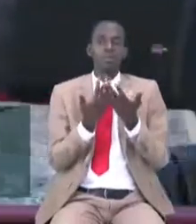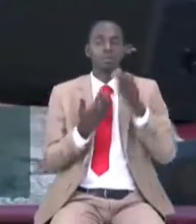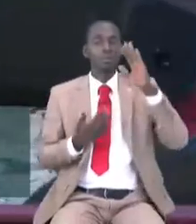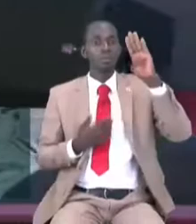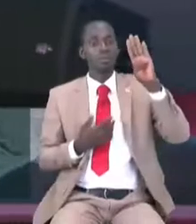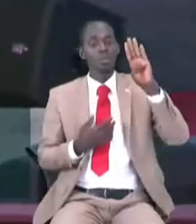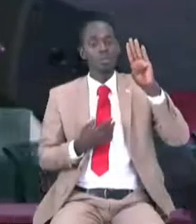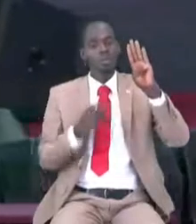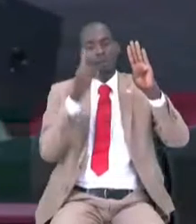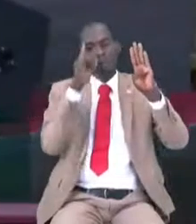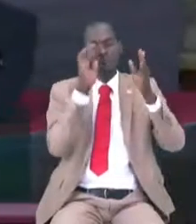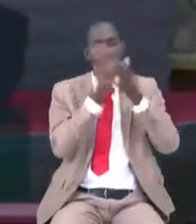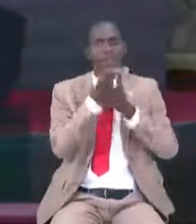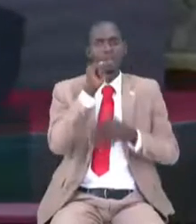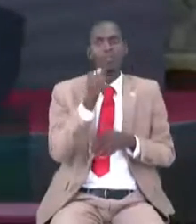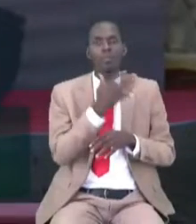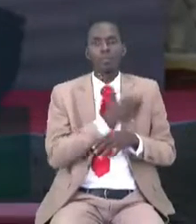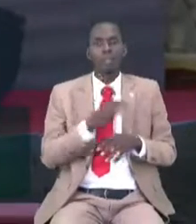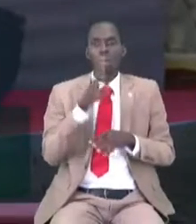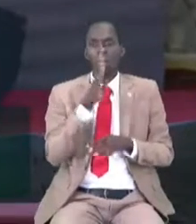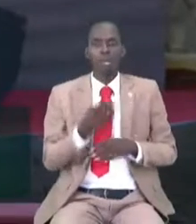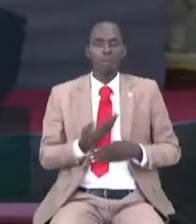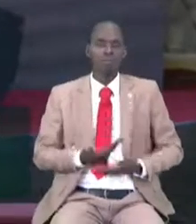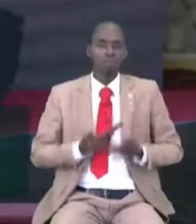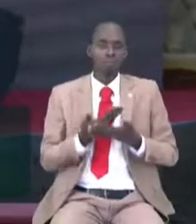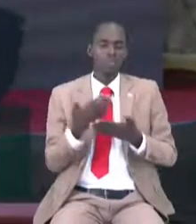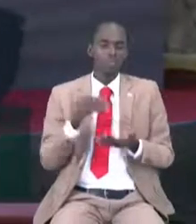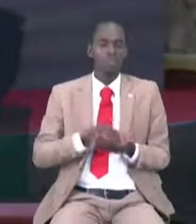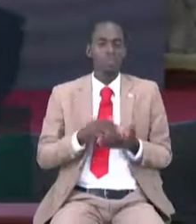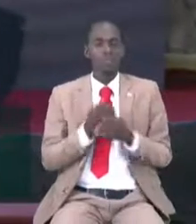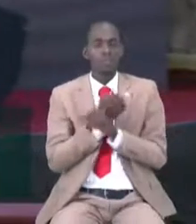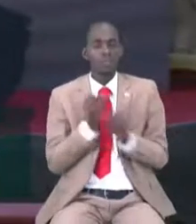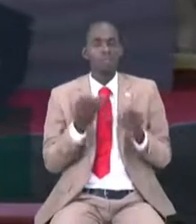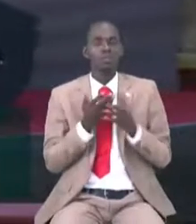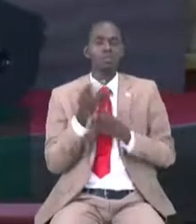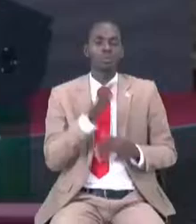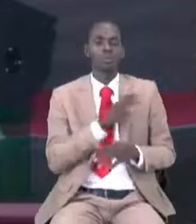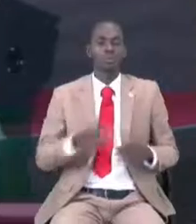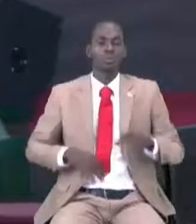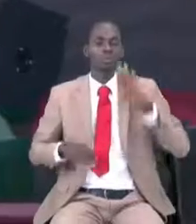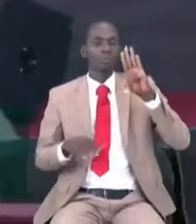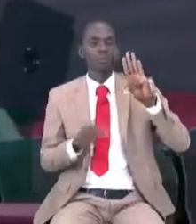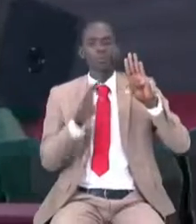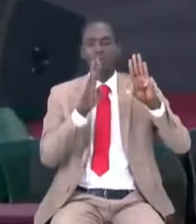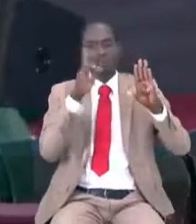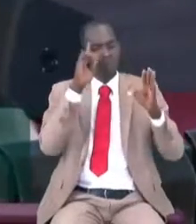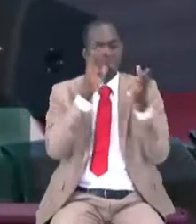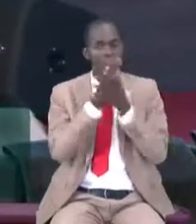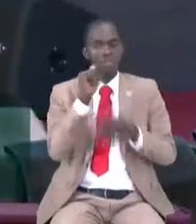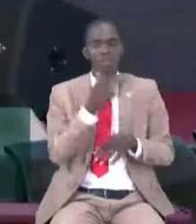nouveau en Christ. Soyez, croyez et naissez de nouveau en Christ.